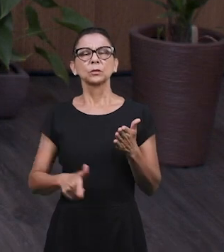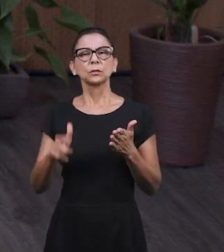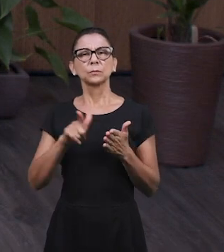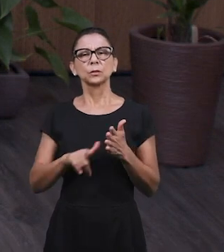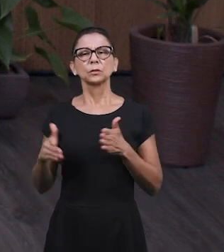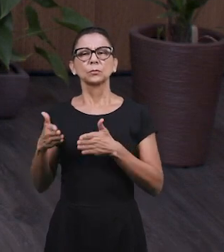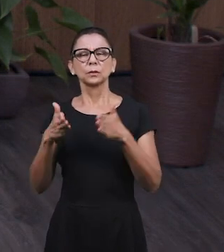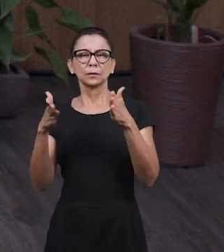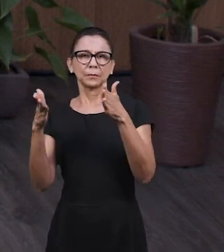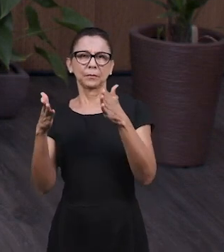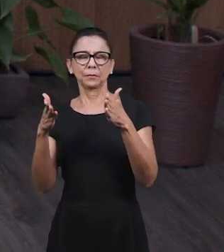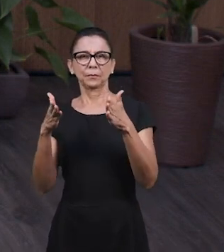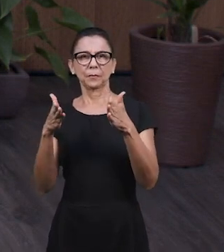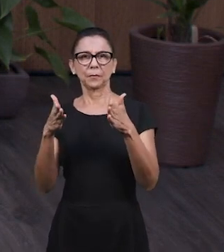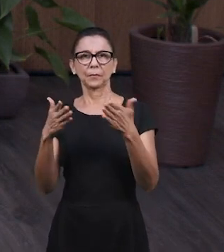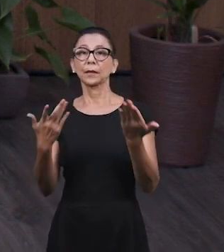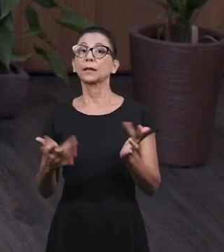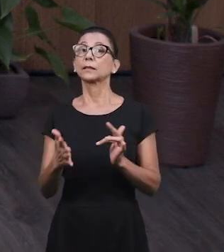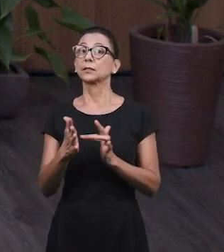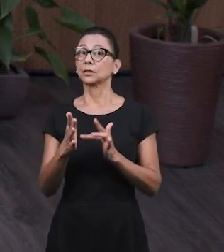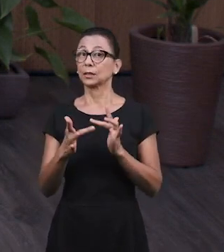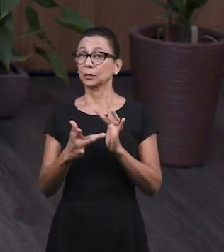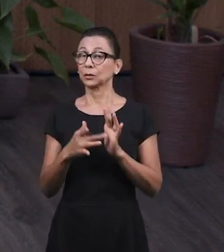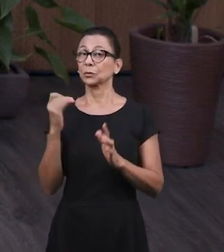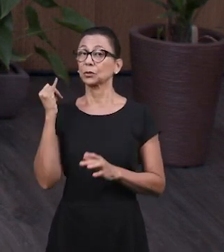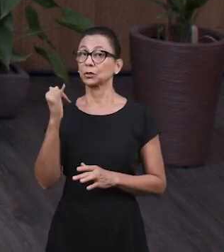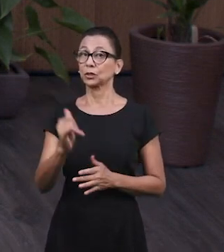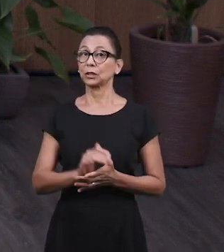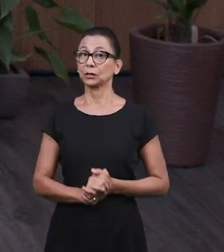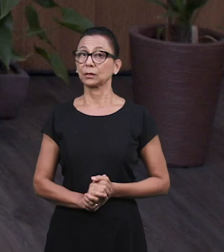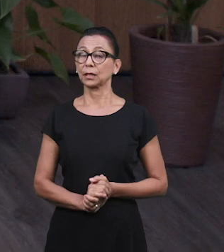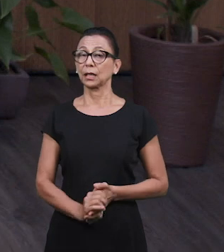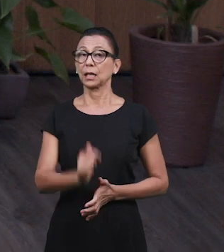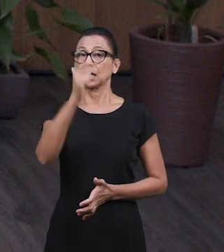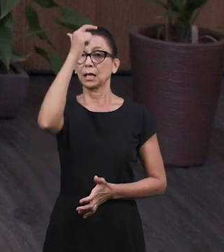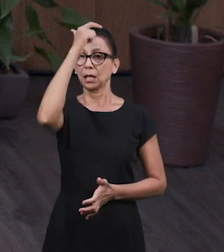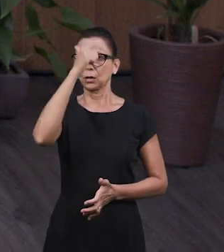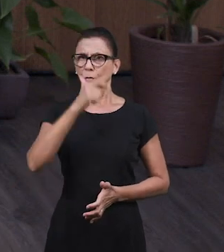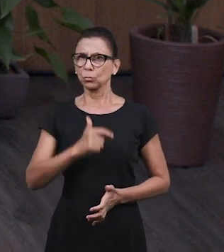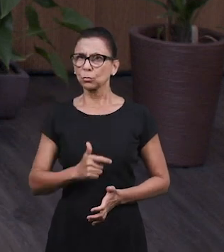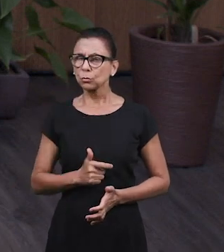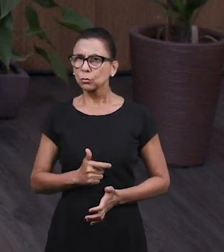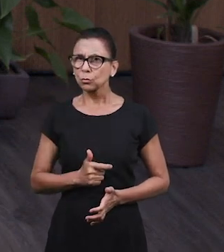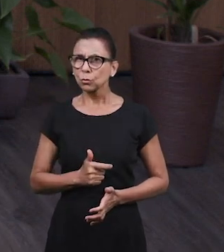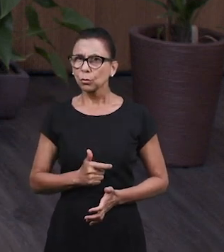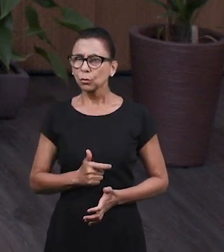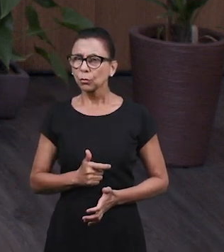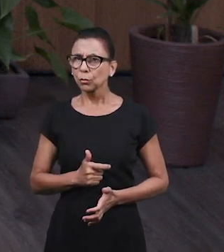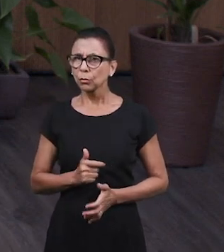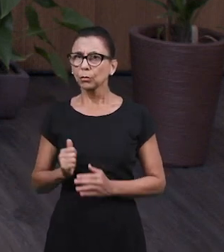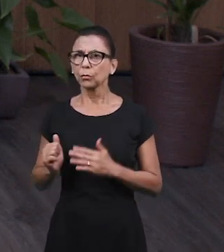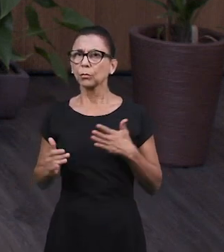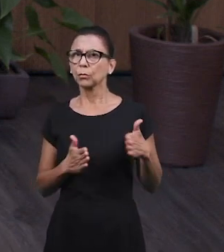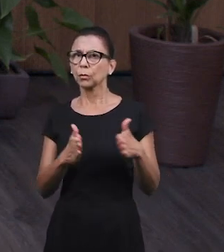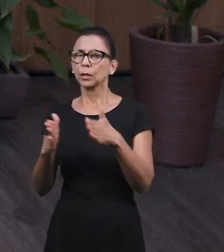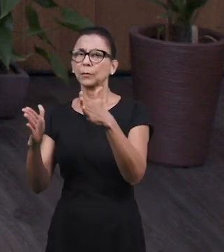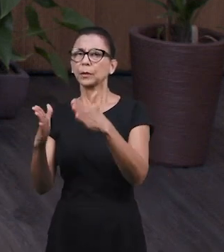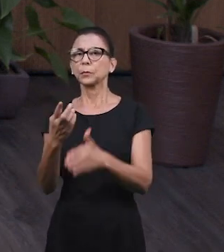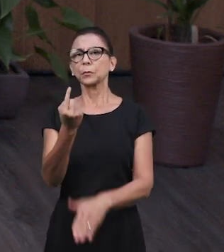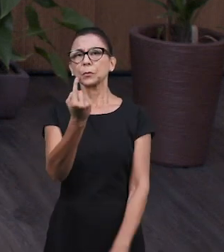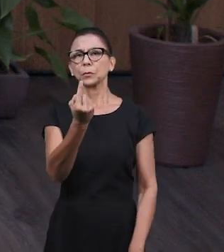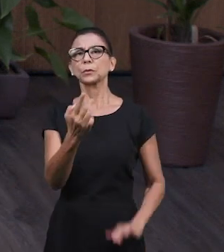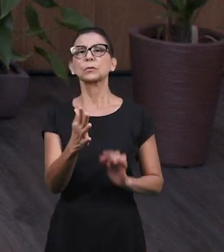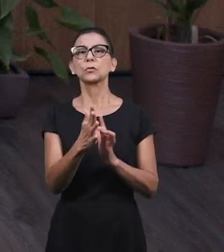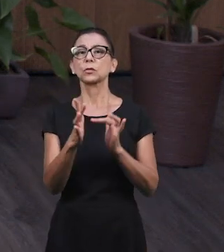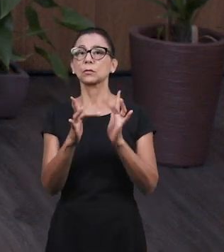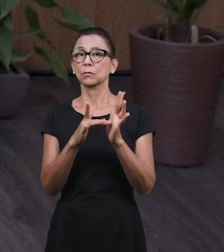parole dit, Jésus, il affirme, je suis le chemin. Ce n'est pas un des chemins. L'article